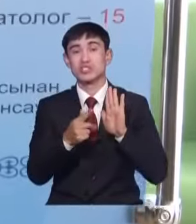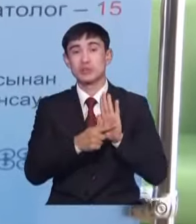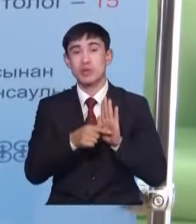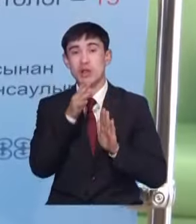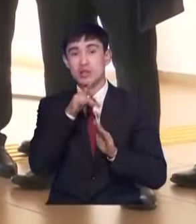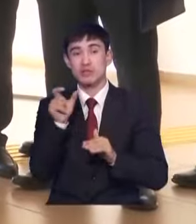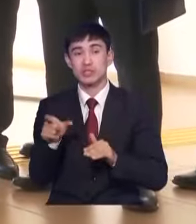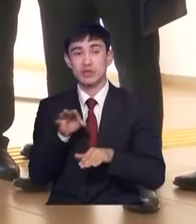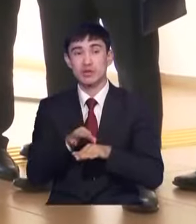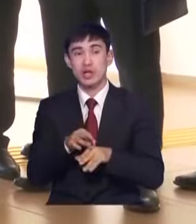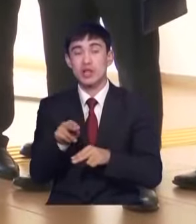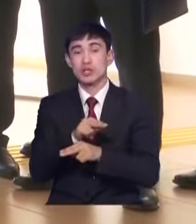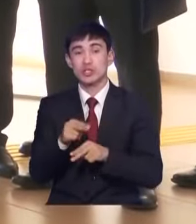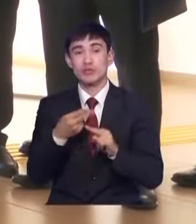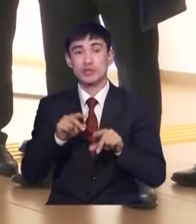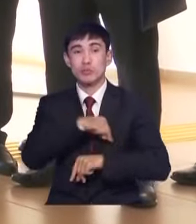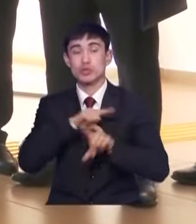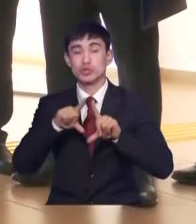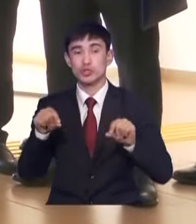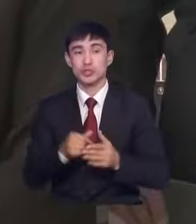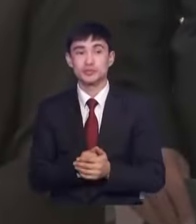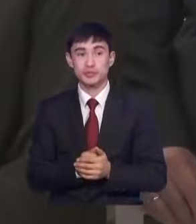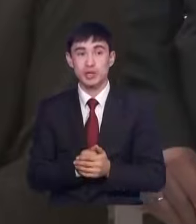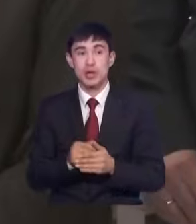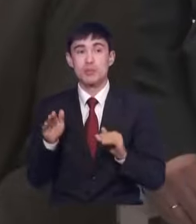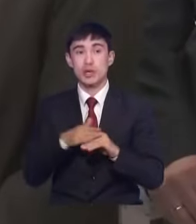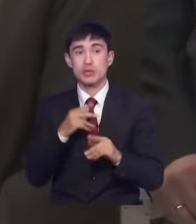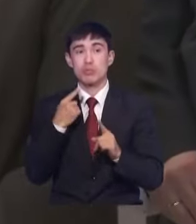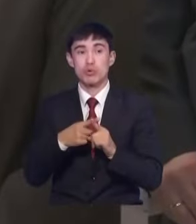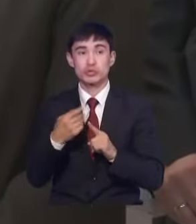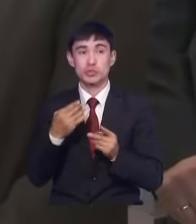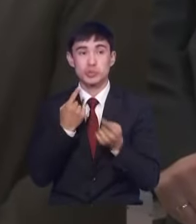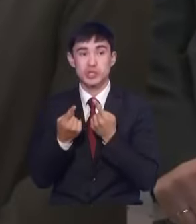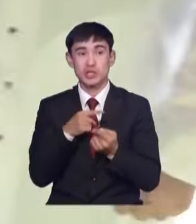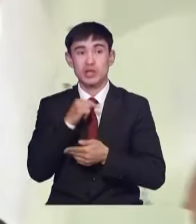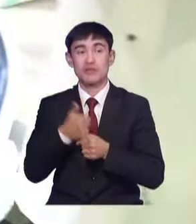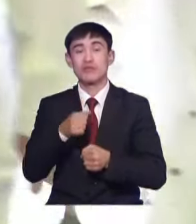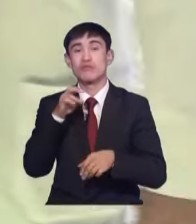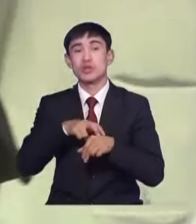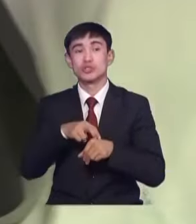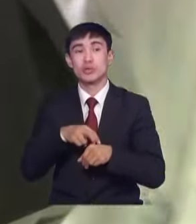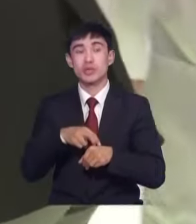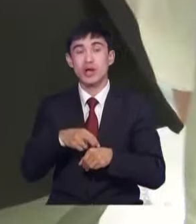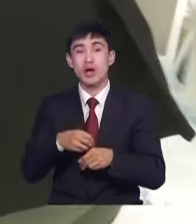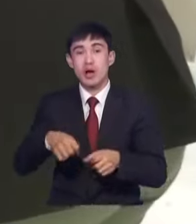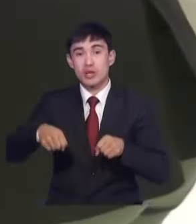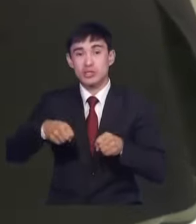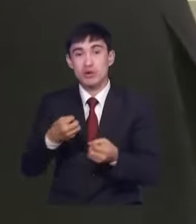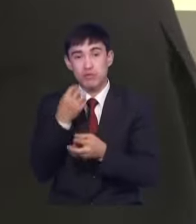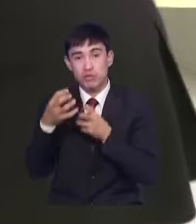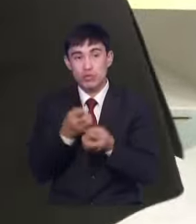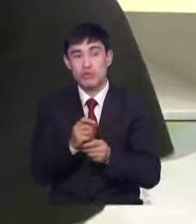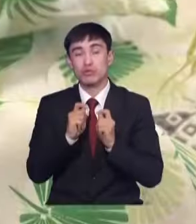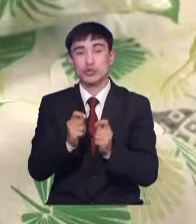пациента находящегося на лечении в этом медучреждении приятным бонусом к беседе с главным врачом страны стала корзина с фруктами врученное